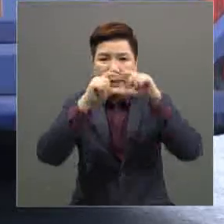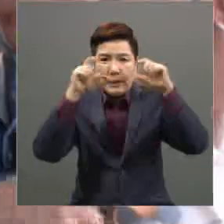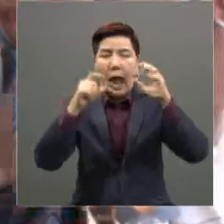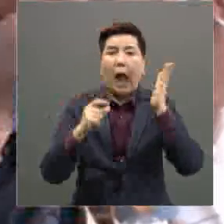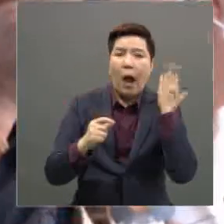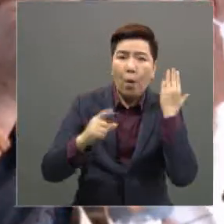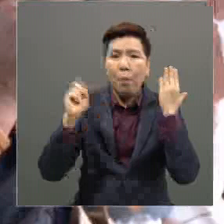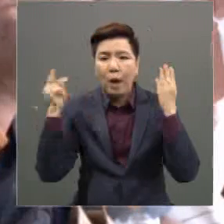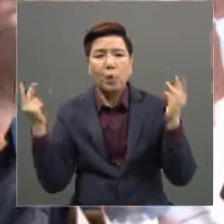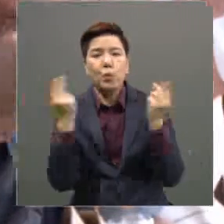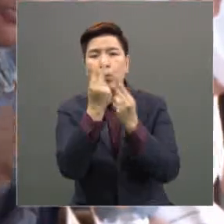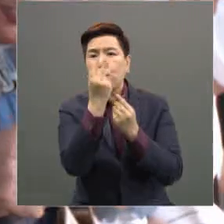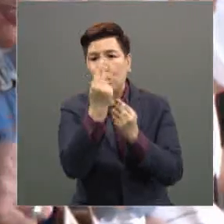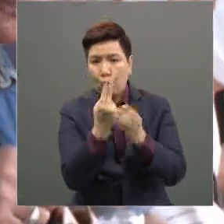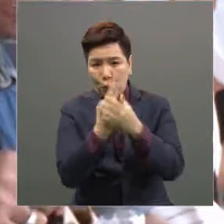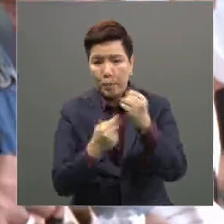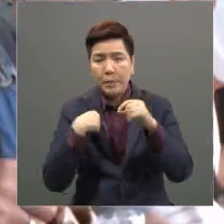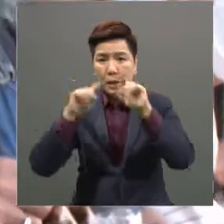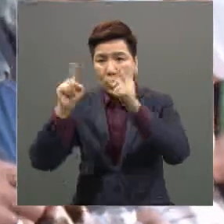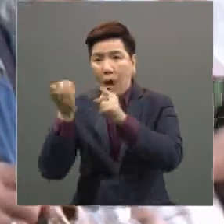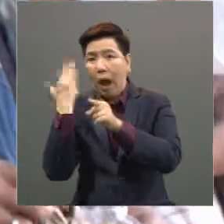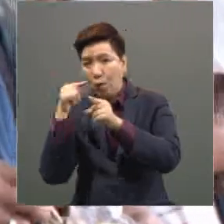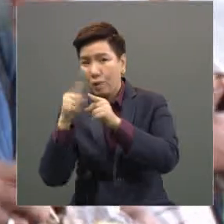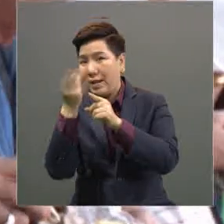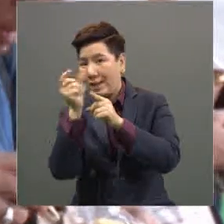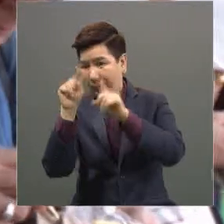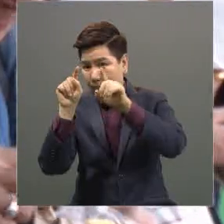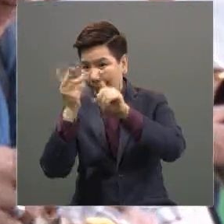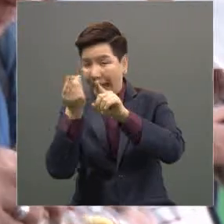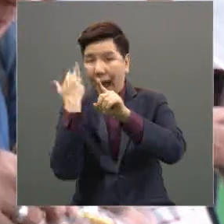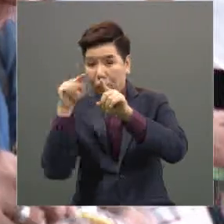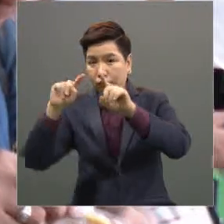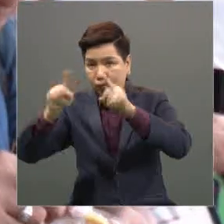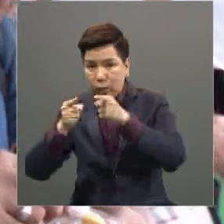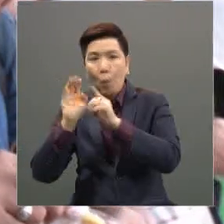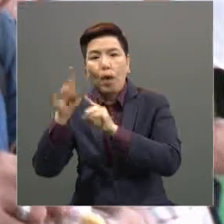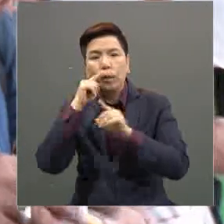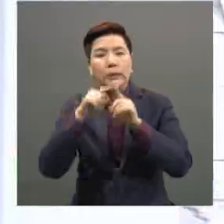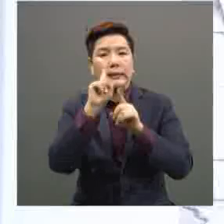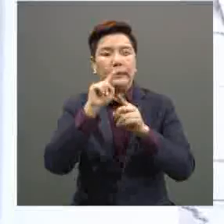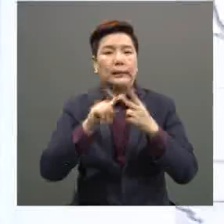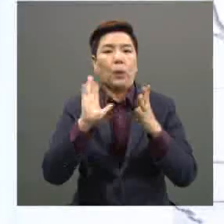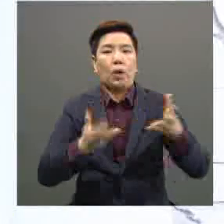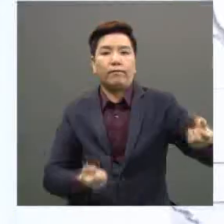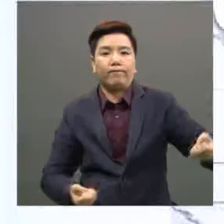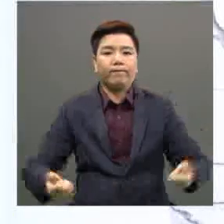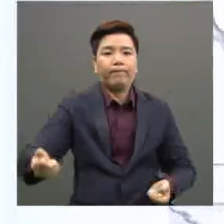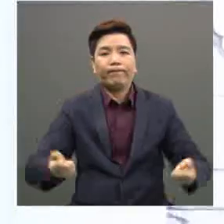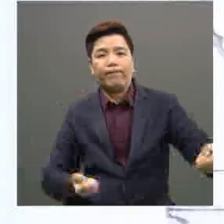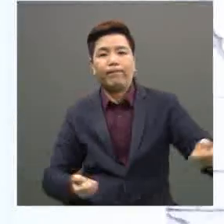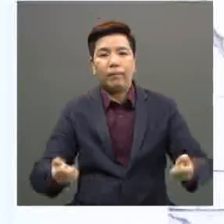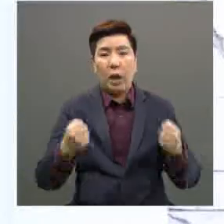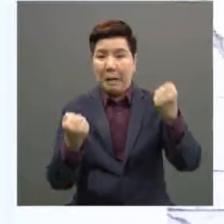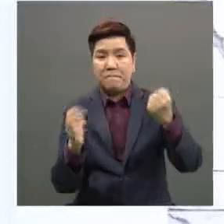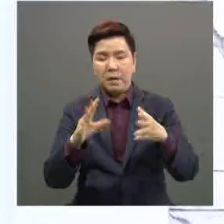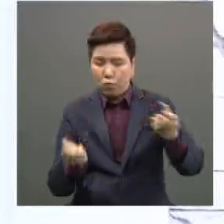บคู่ไปด้วยซึ่งทุกวันนี้มีวงเล็บหมายเลขเดิมคู่ไปด้วยนะฮะขณะเดียวกันเรื่องพฤติกรรมของผู้ขับขี่อ ัน นี้ก็ยอมรับ